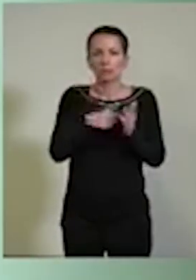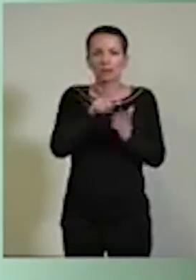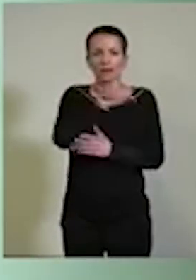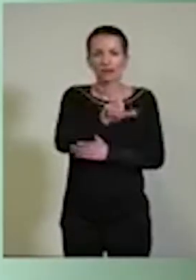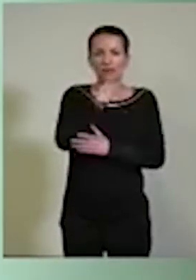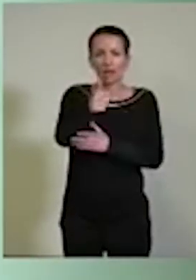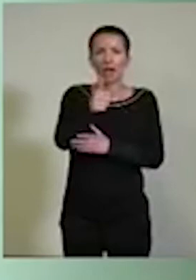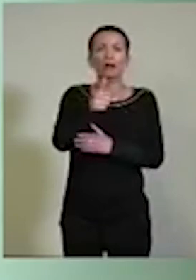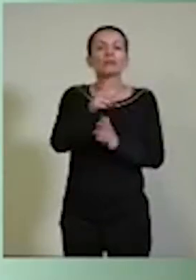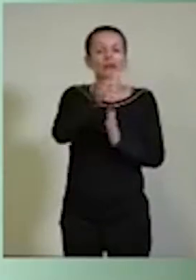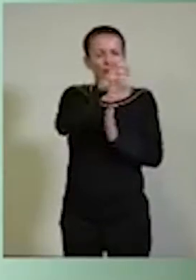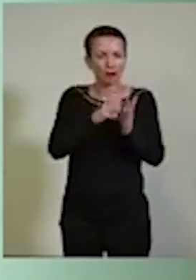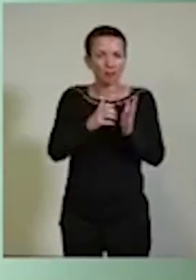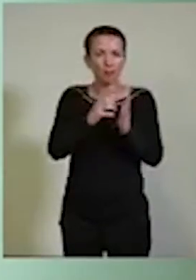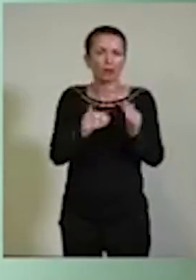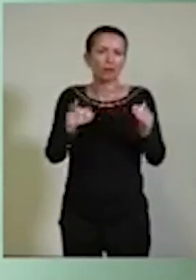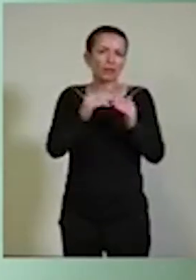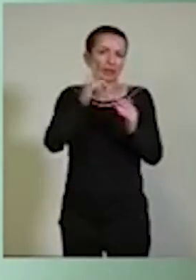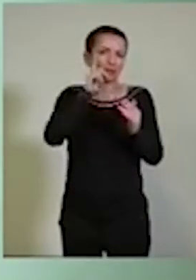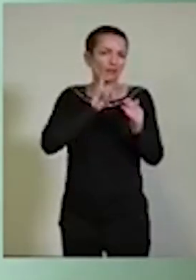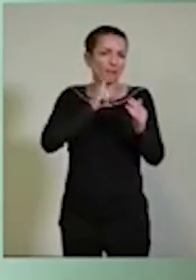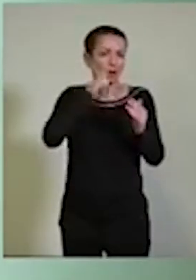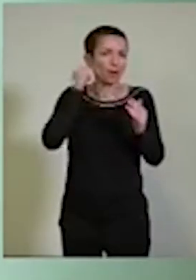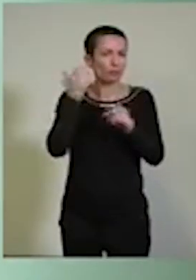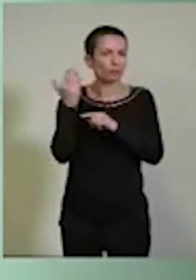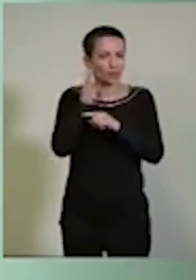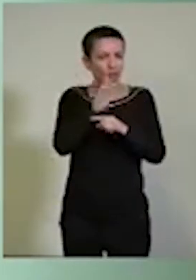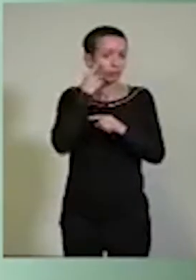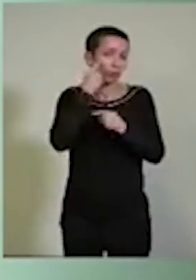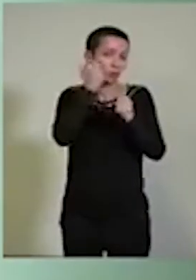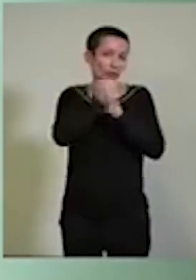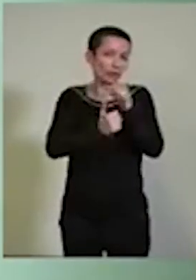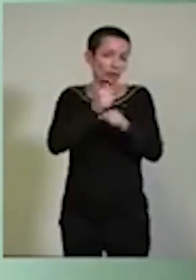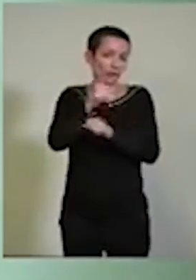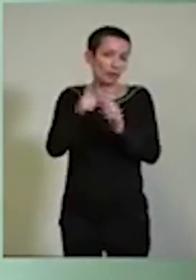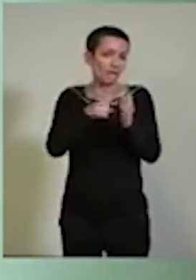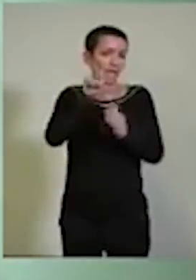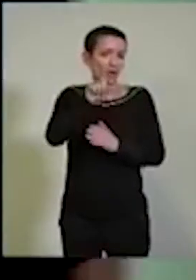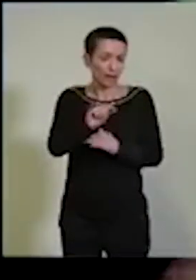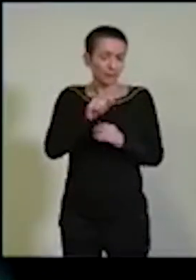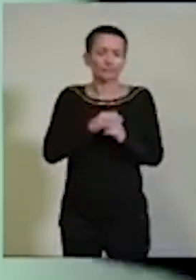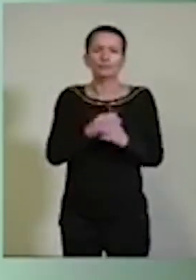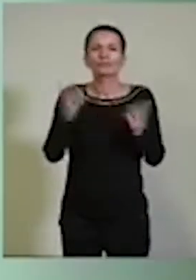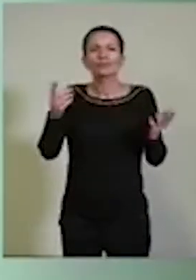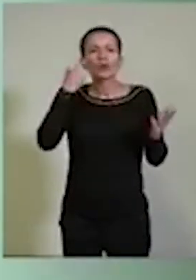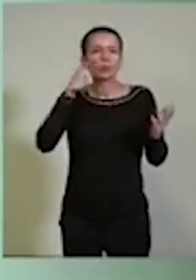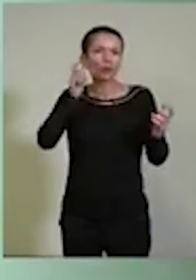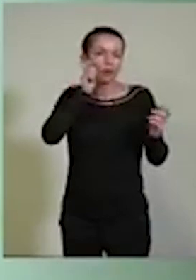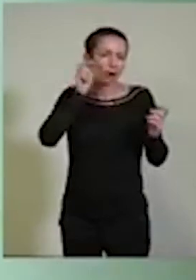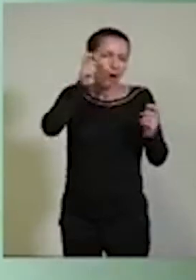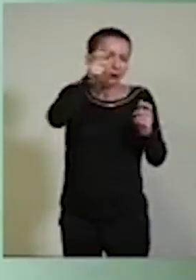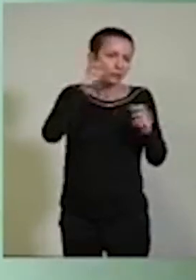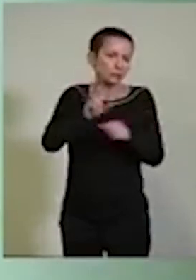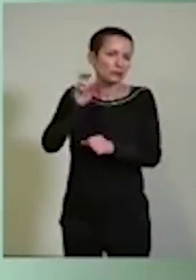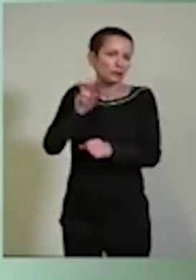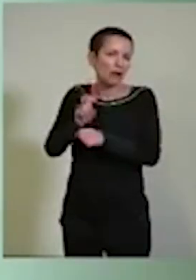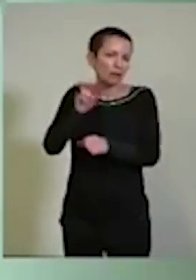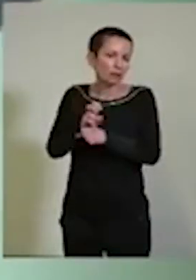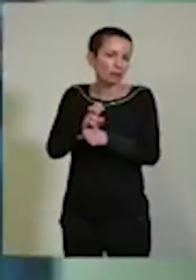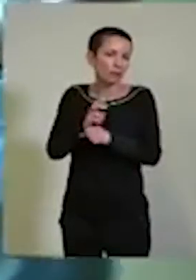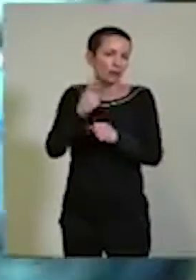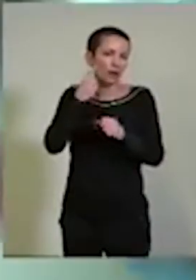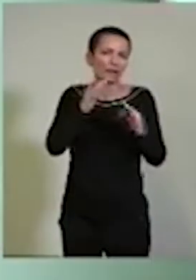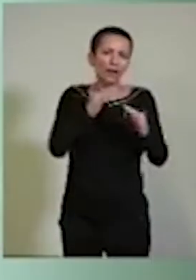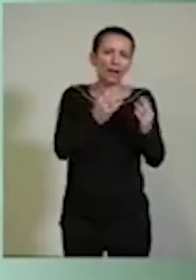vous aurez le rapport égalité femmes-hommes sur les chiffres 2020 et afin d'avoir une cohérence dans les attendus et